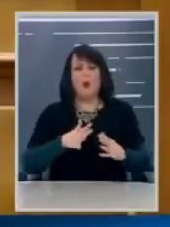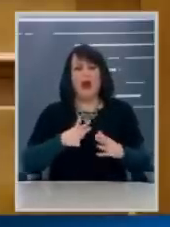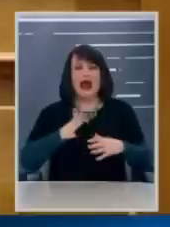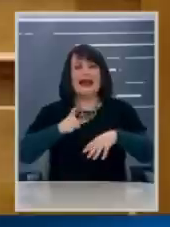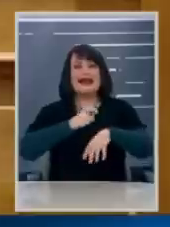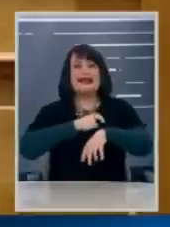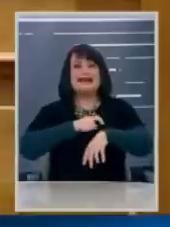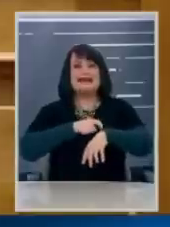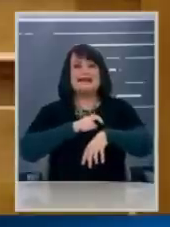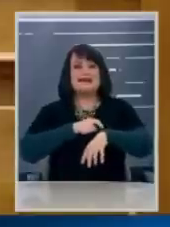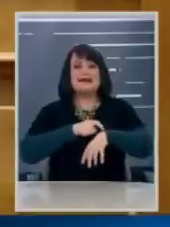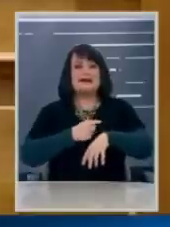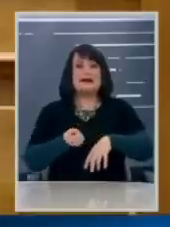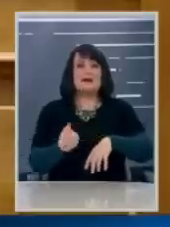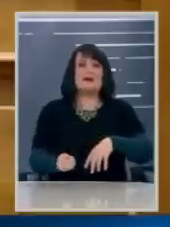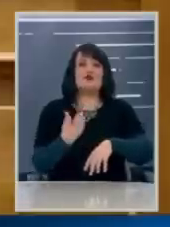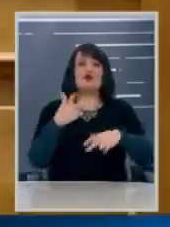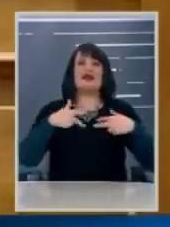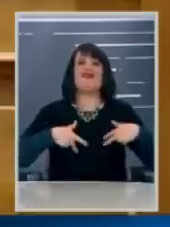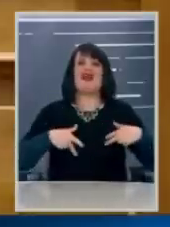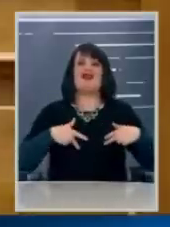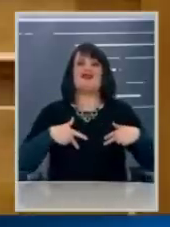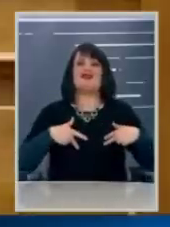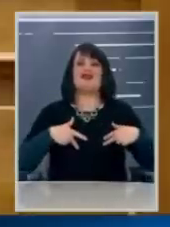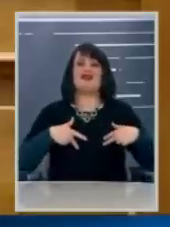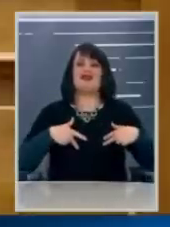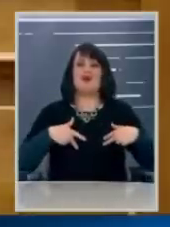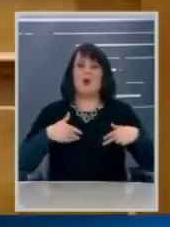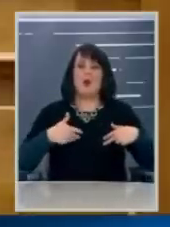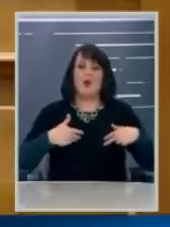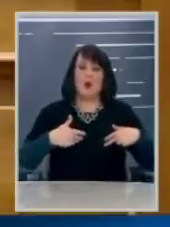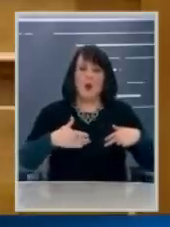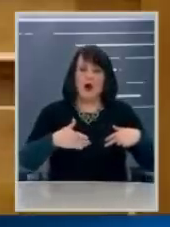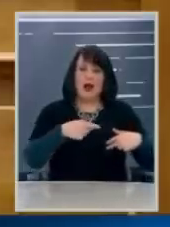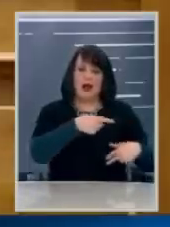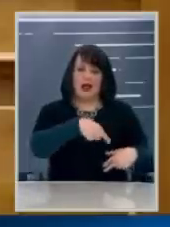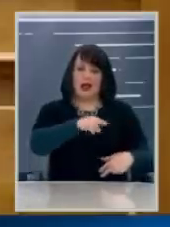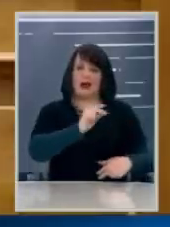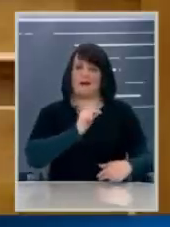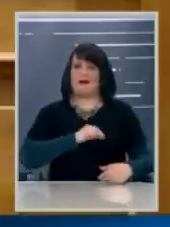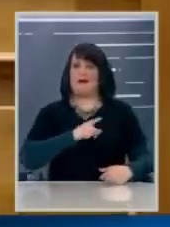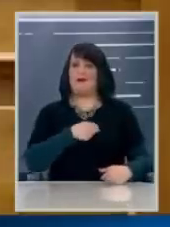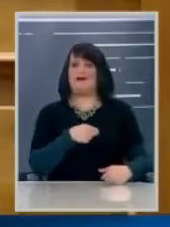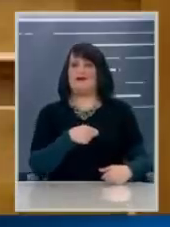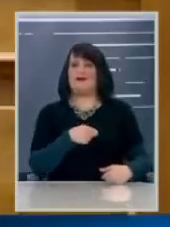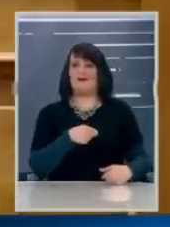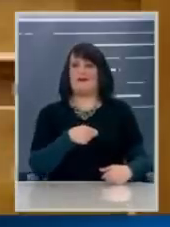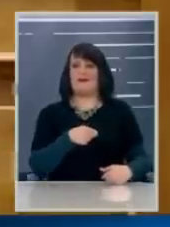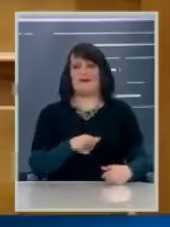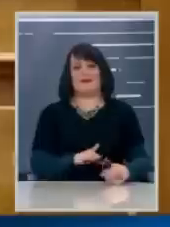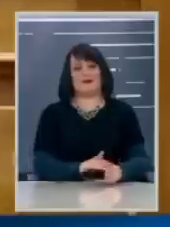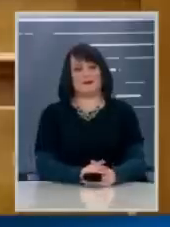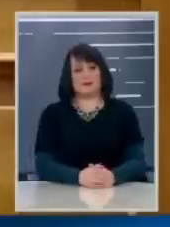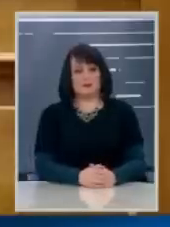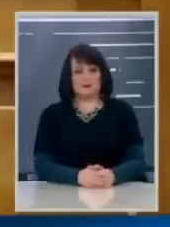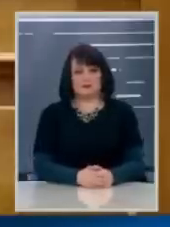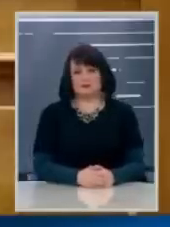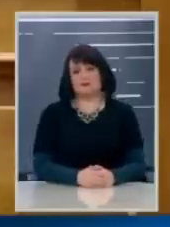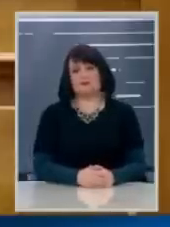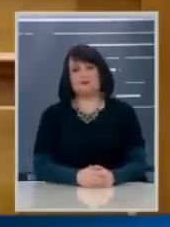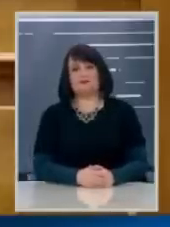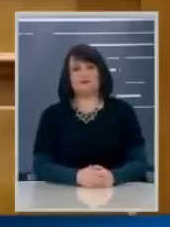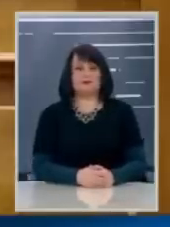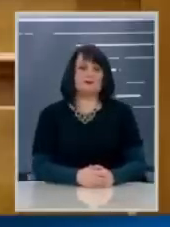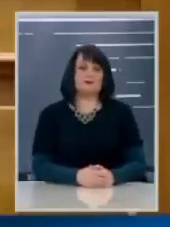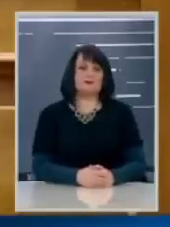που και η άλλη κυβέρνηση θα φθαρεί και θα είστε εσείς οι ωφελούμενοι από τις μέρες. Υπάρχει και